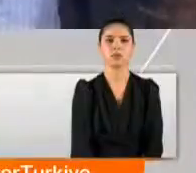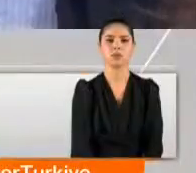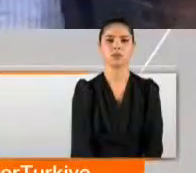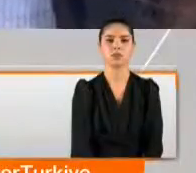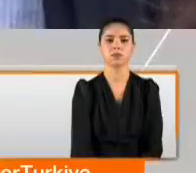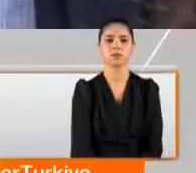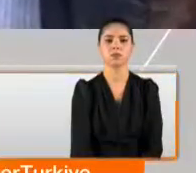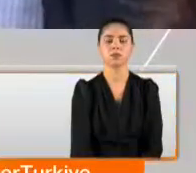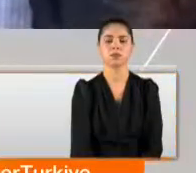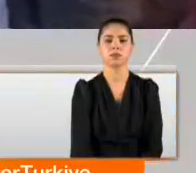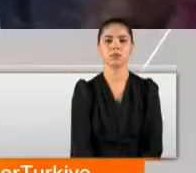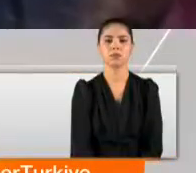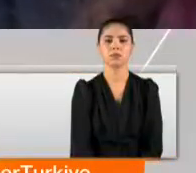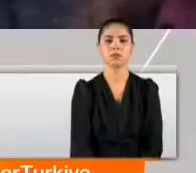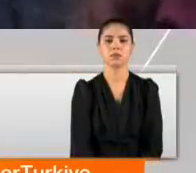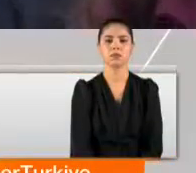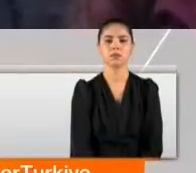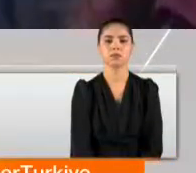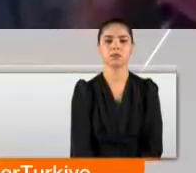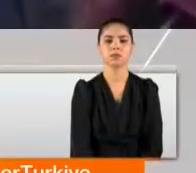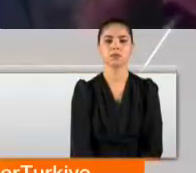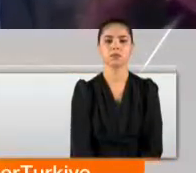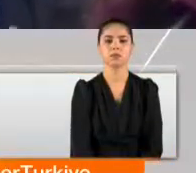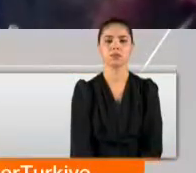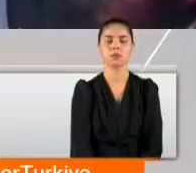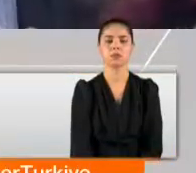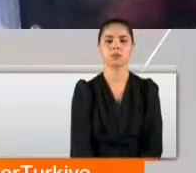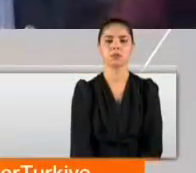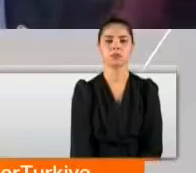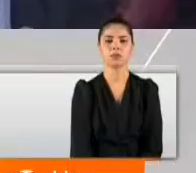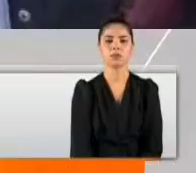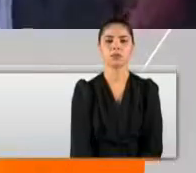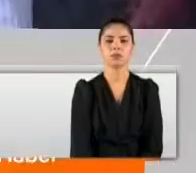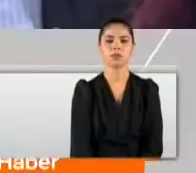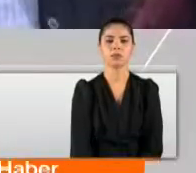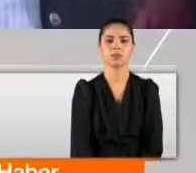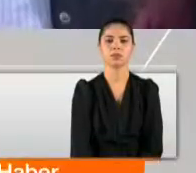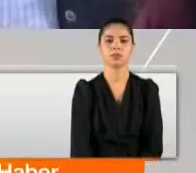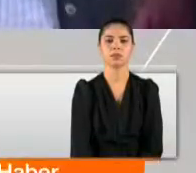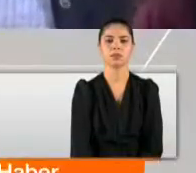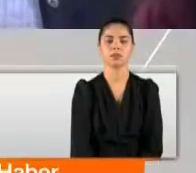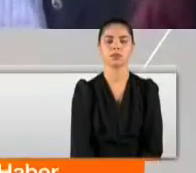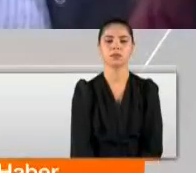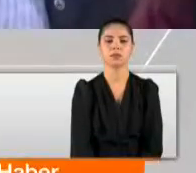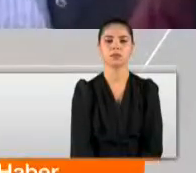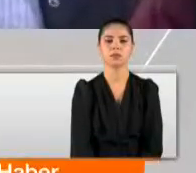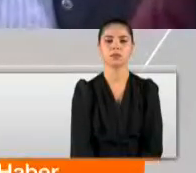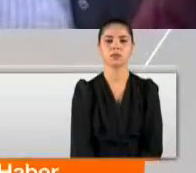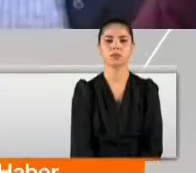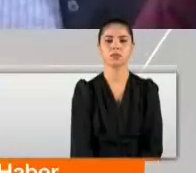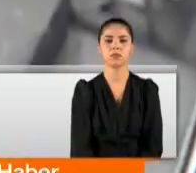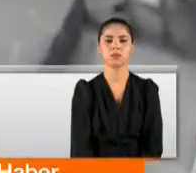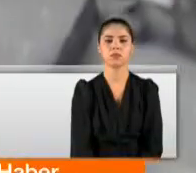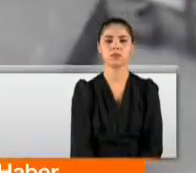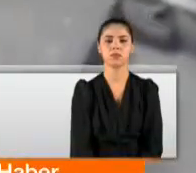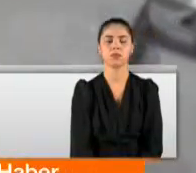Efendim. 3 yaşında çocuk 1 yıldır annem diye ağlayarak uyuyor, annem diye ağlayarak uyuyor. Söyleyin, normal mi